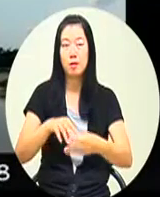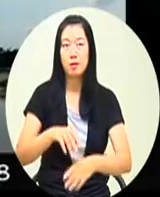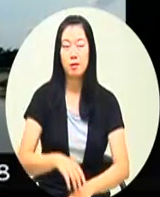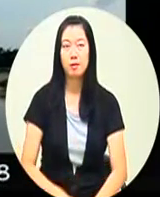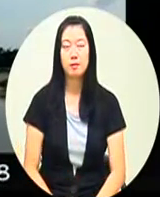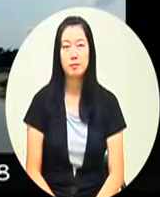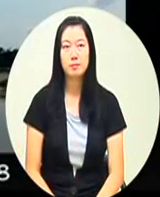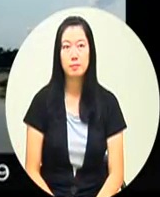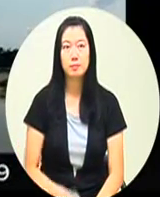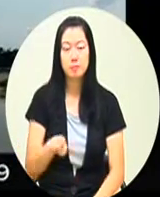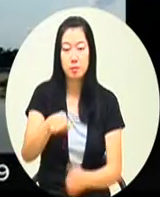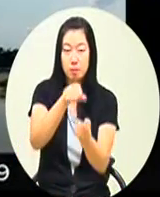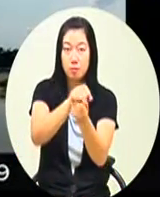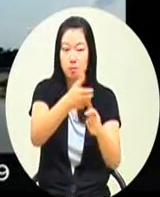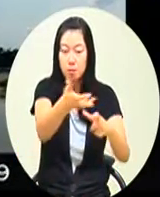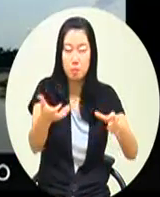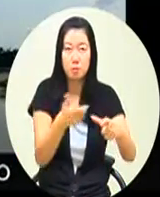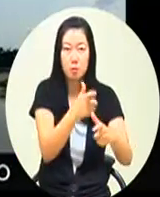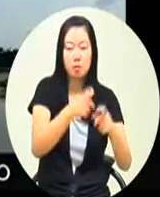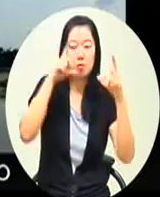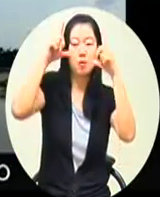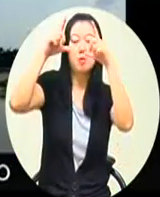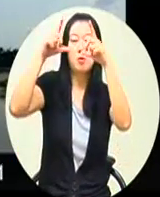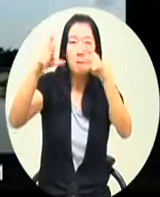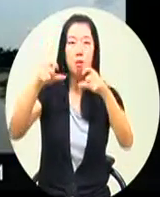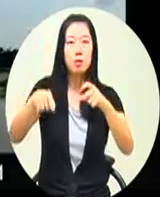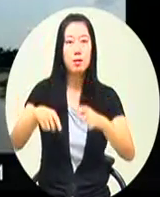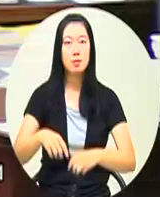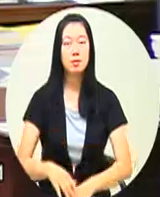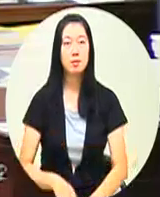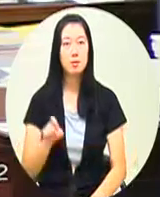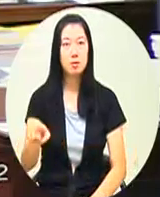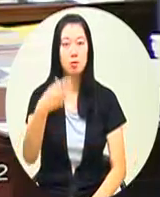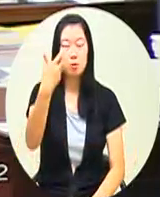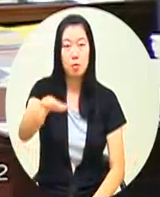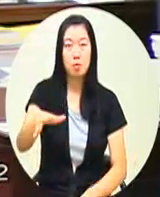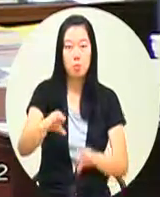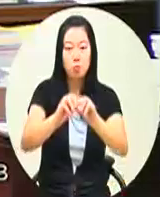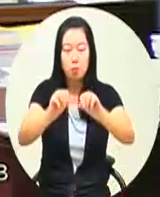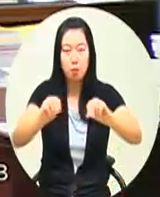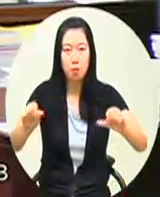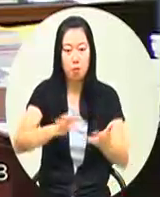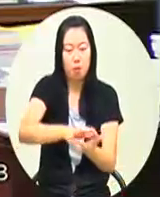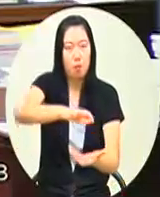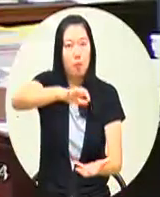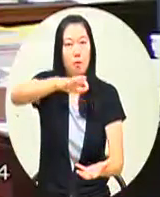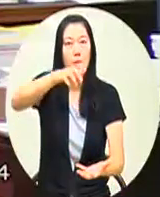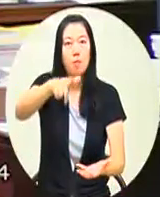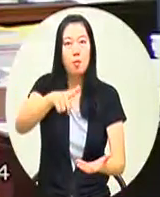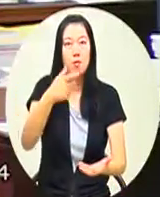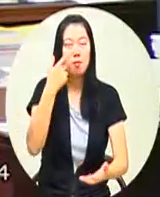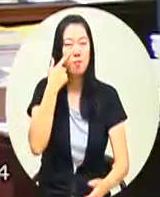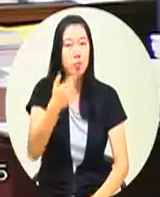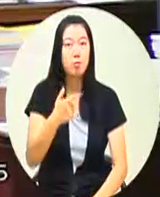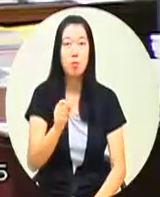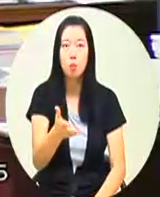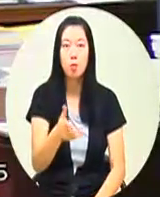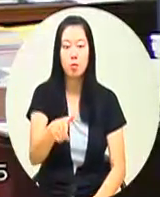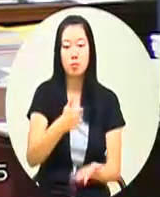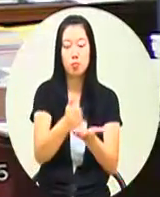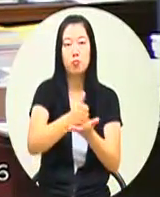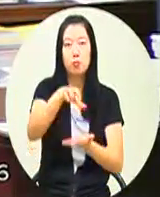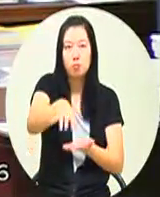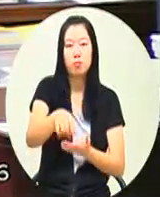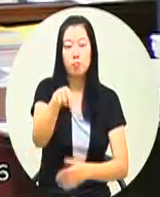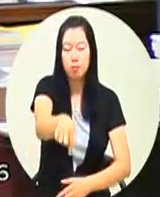那个澄清湖棒球场对面这样子拍过去。那为什么会淤积这么严重？因为它的出水口就在那边。好，那这是我们大高